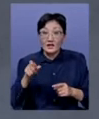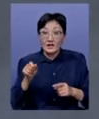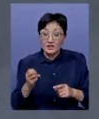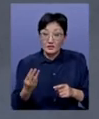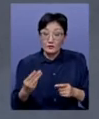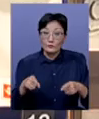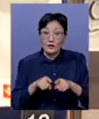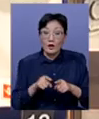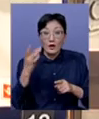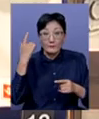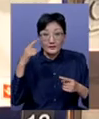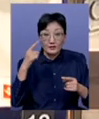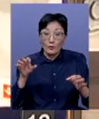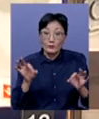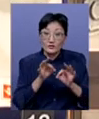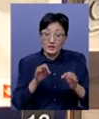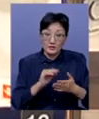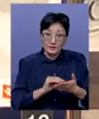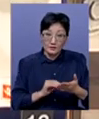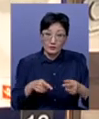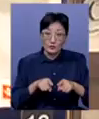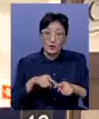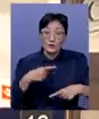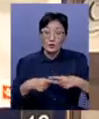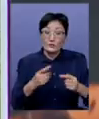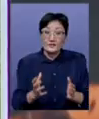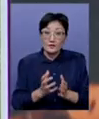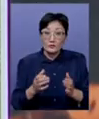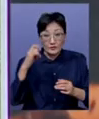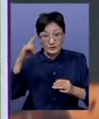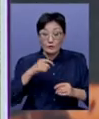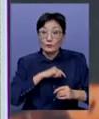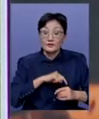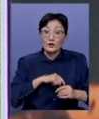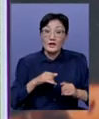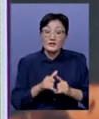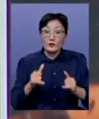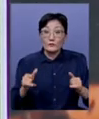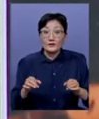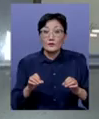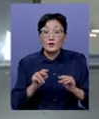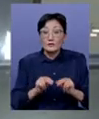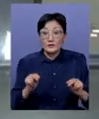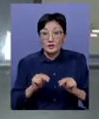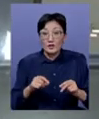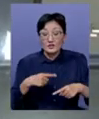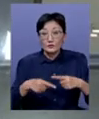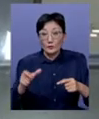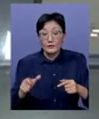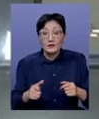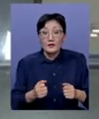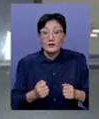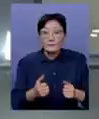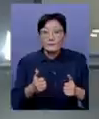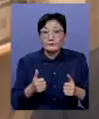неге айыр мультфильмдеріне де әуен жазған. Атадан қалған дәстүрді сақтап, қазақ руханиятын дамытқан ұстаздарын шәкірттері ыстық